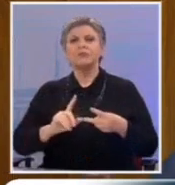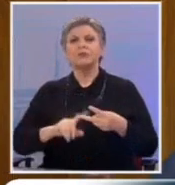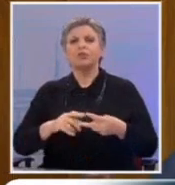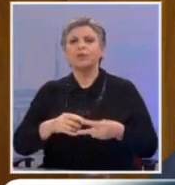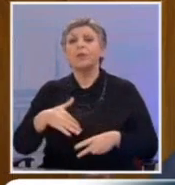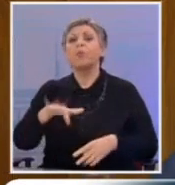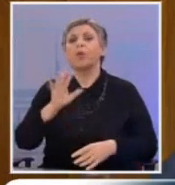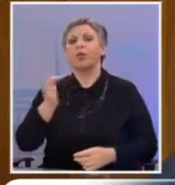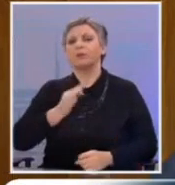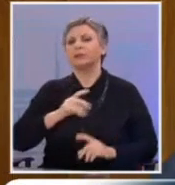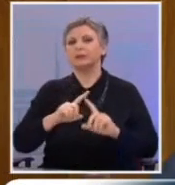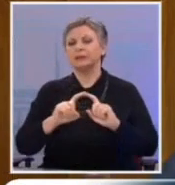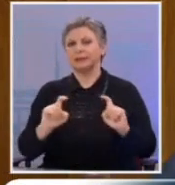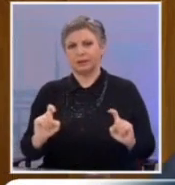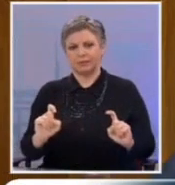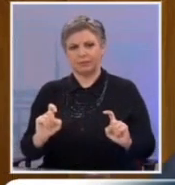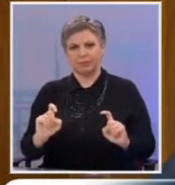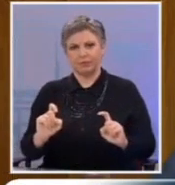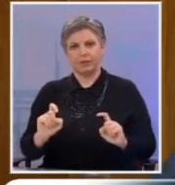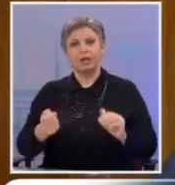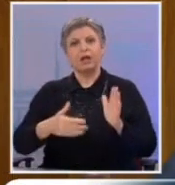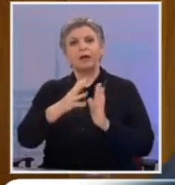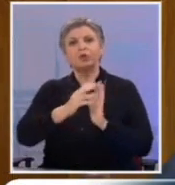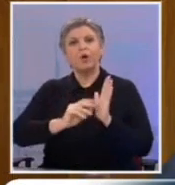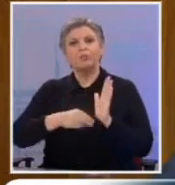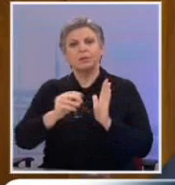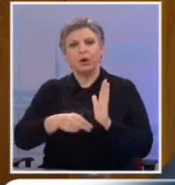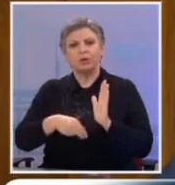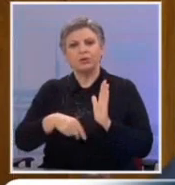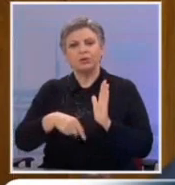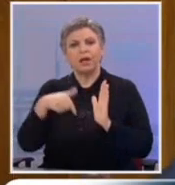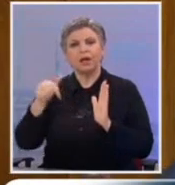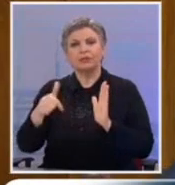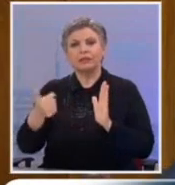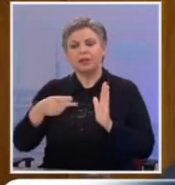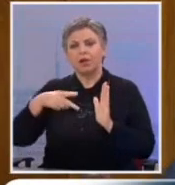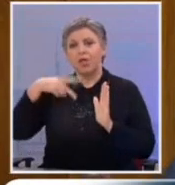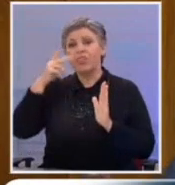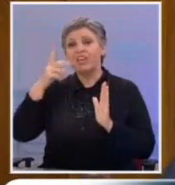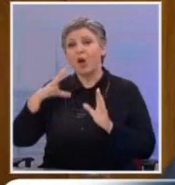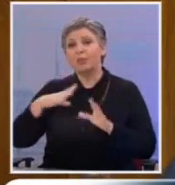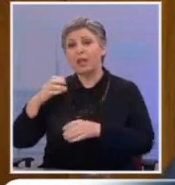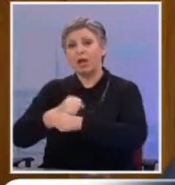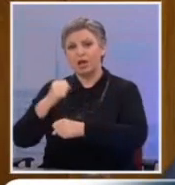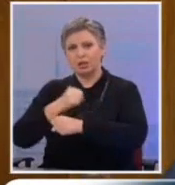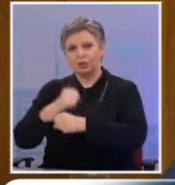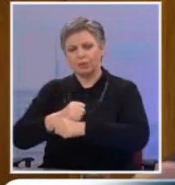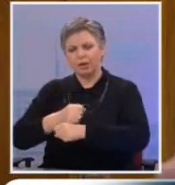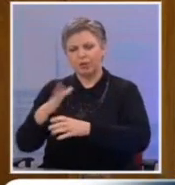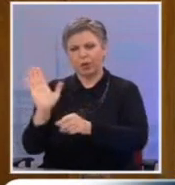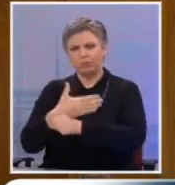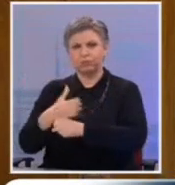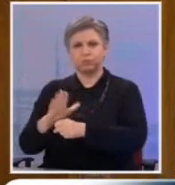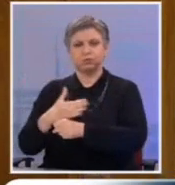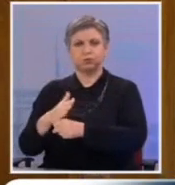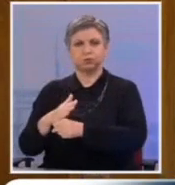αποσιωπάται είναι ότι τα μνημόνια διέλυσαν τα εργασιακά δικαιώματα, όμως δεν δημιούργησαν συνθήκες μιας βιώσιμης και